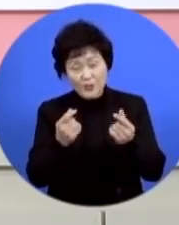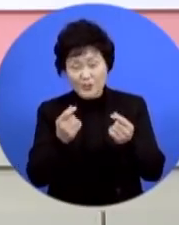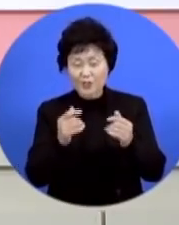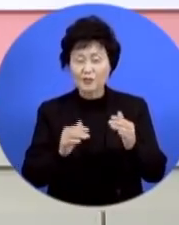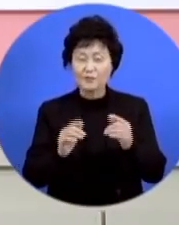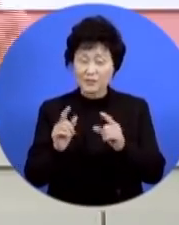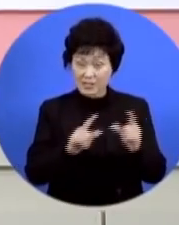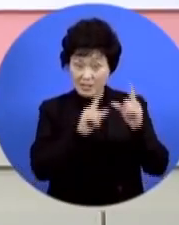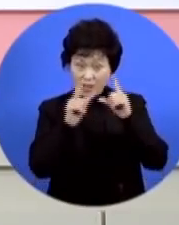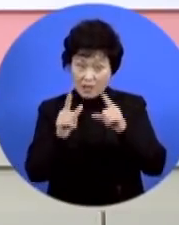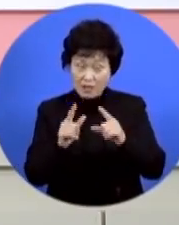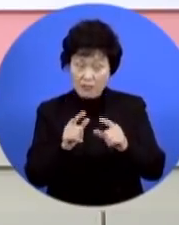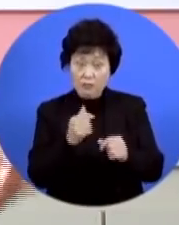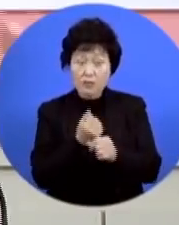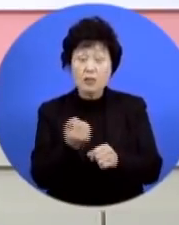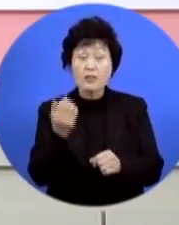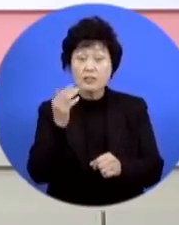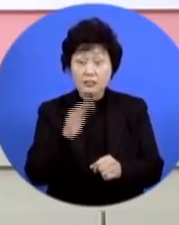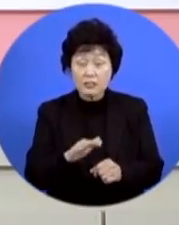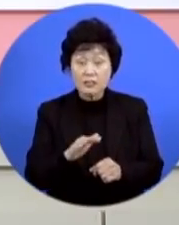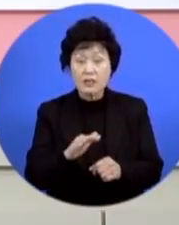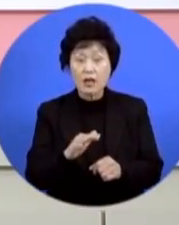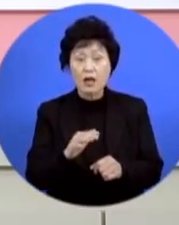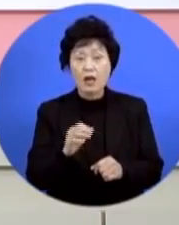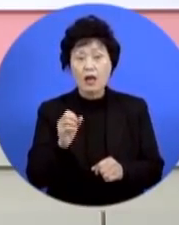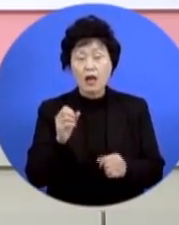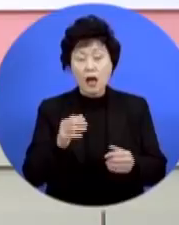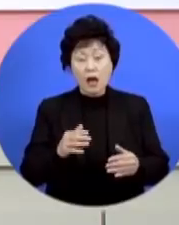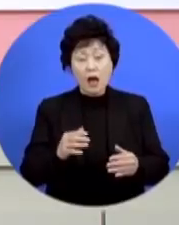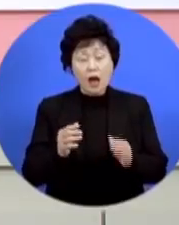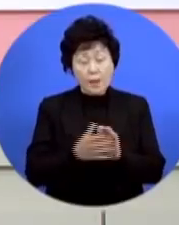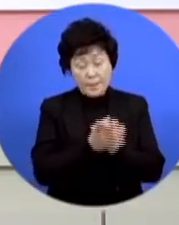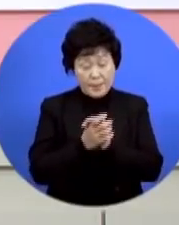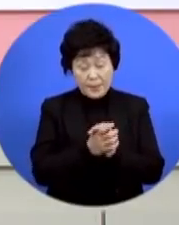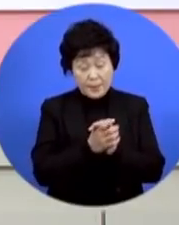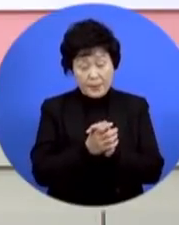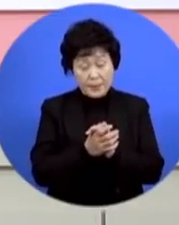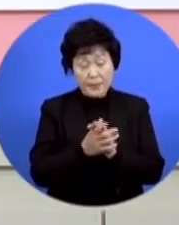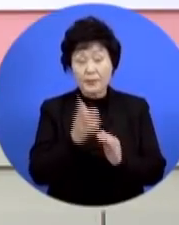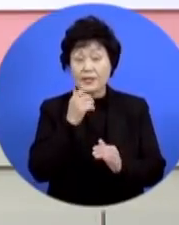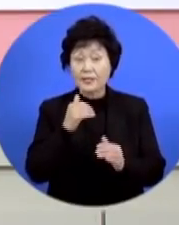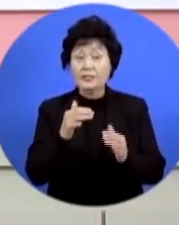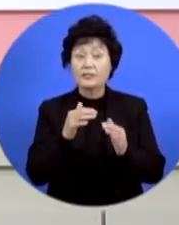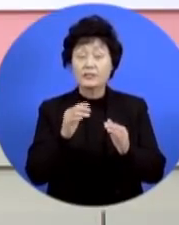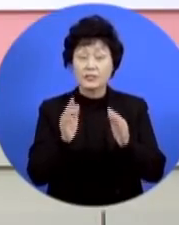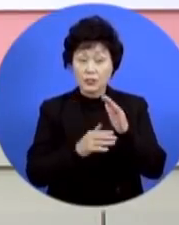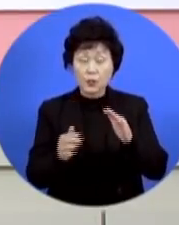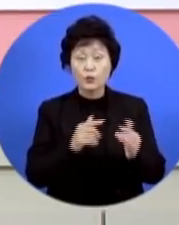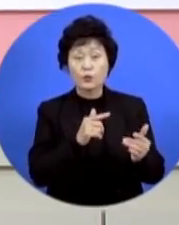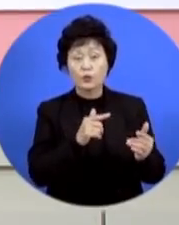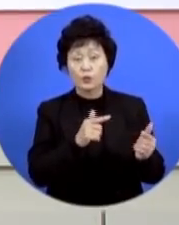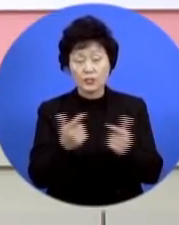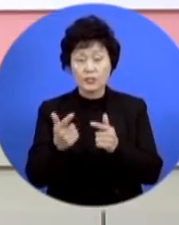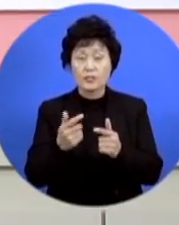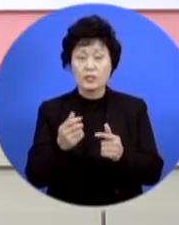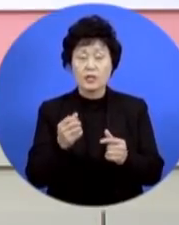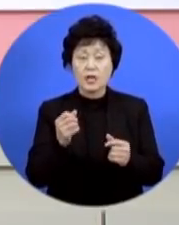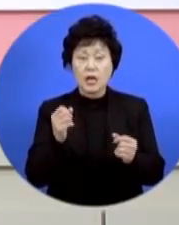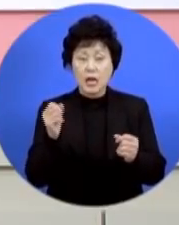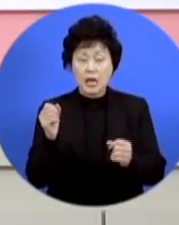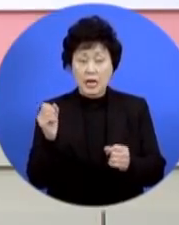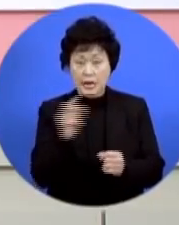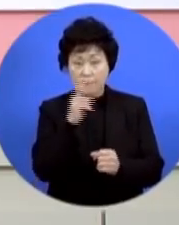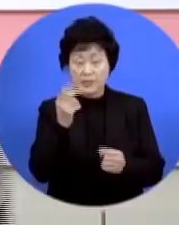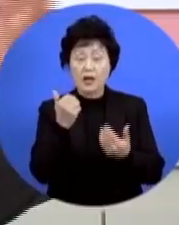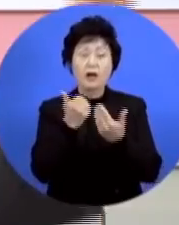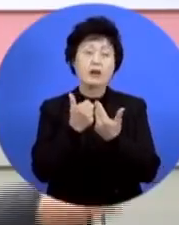사람들이 어느 날 갑자기 돌아서면서 막 저에 대해서 너무나 많은 그런 험담을 하고 특히 뭐